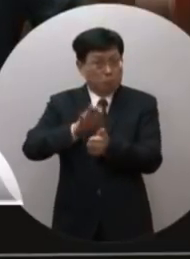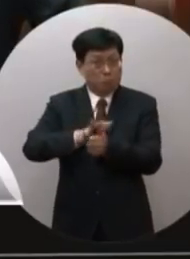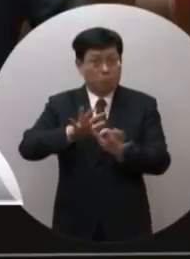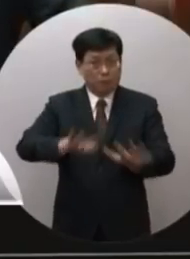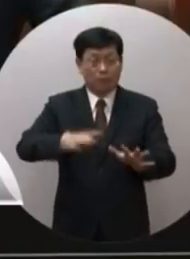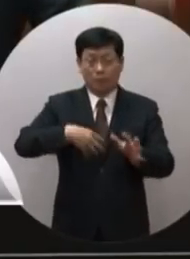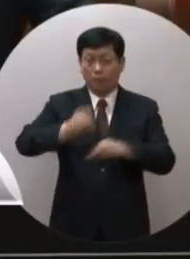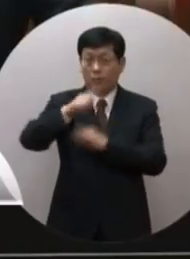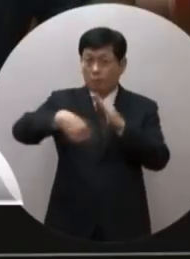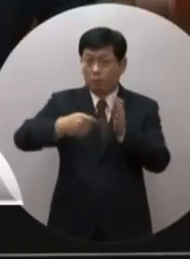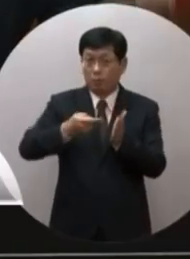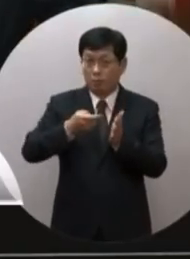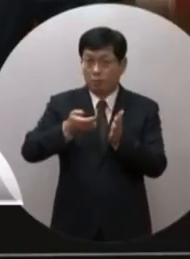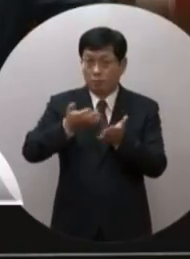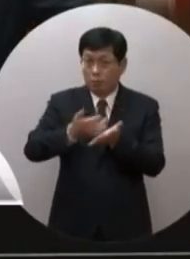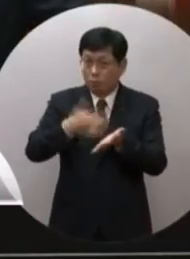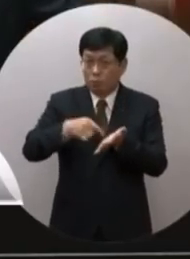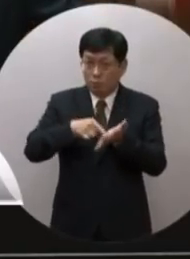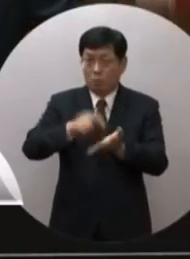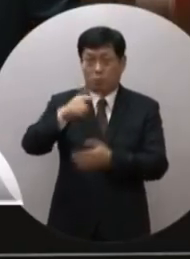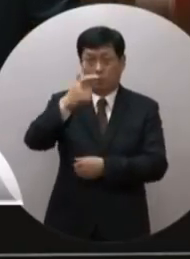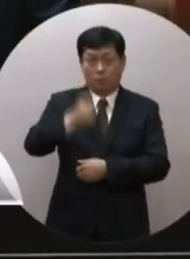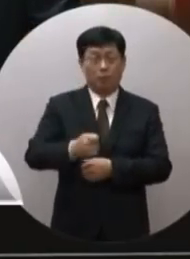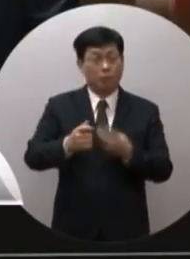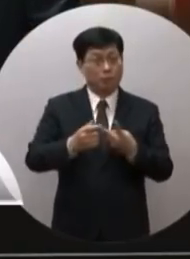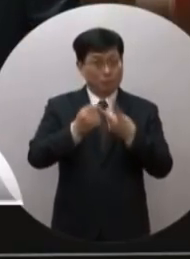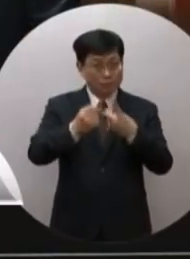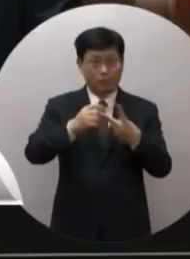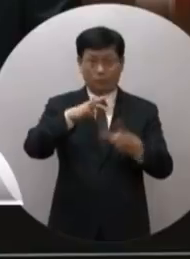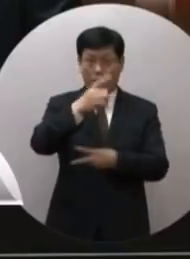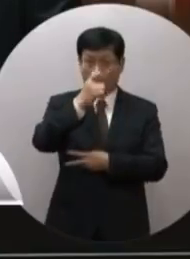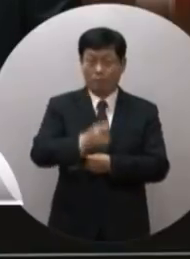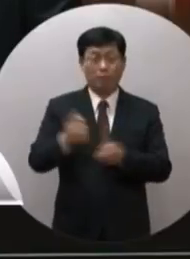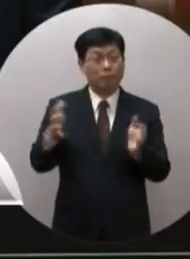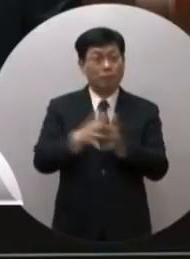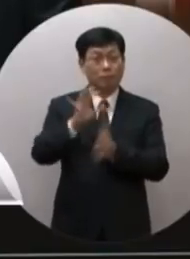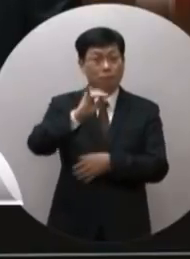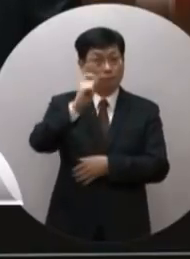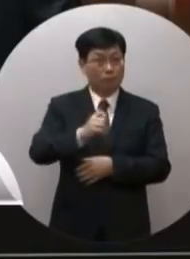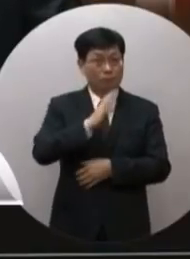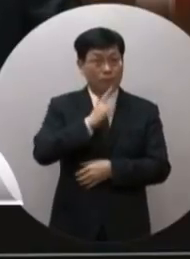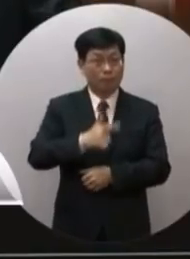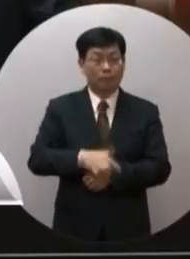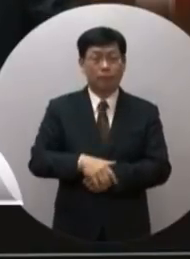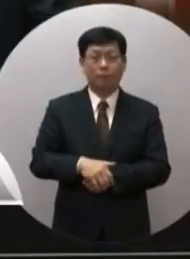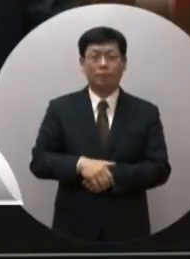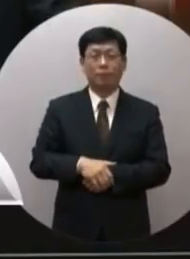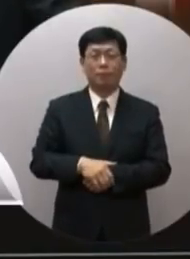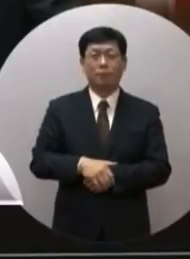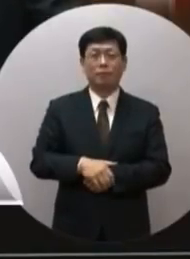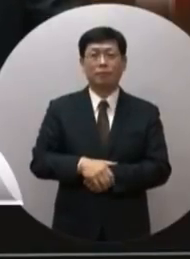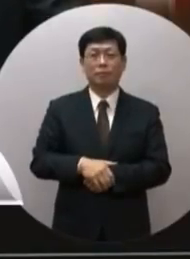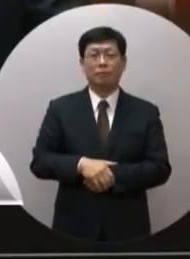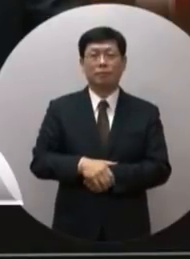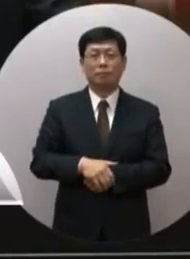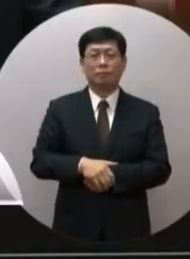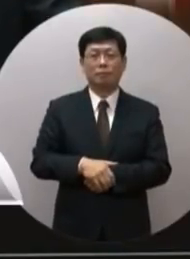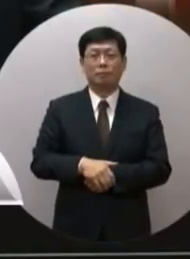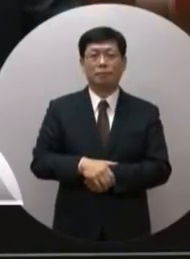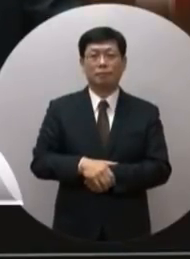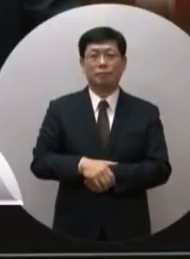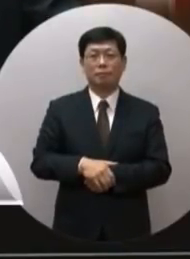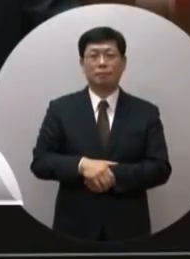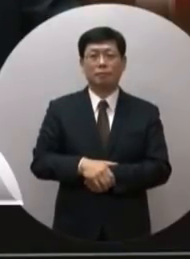院所提出的预算是600亿，第二波是400亿，总共1000亿是吗？ 不止了，现在包括中央银